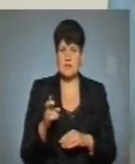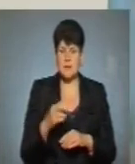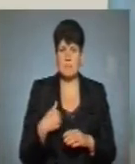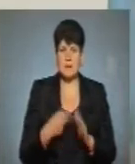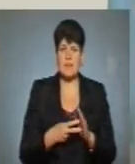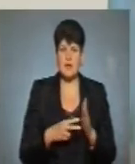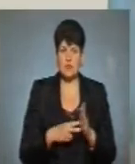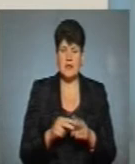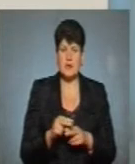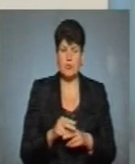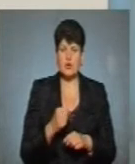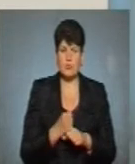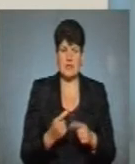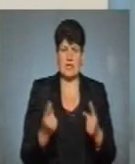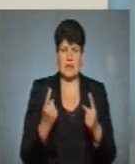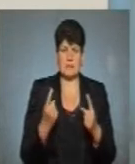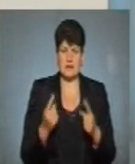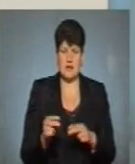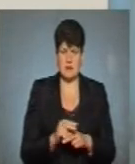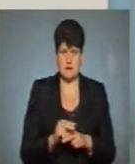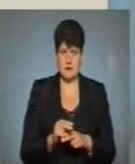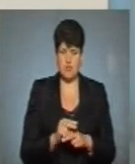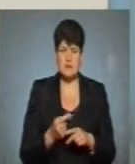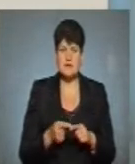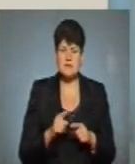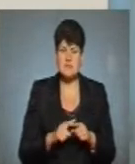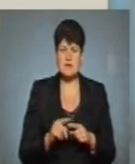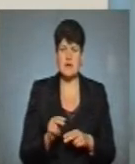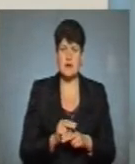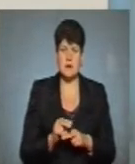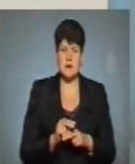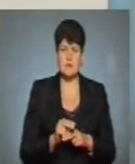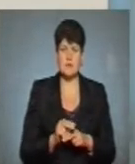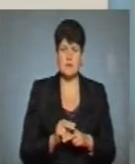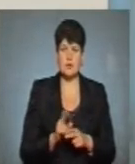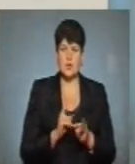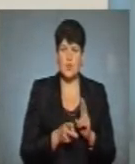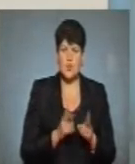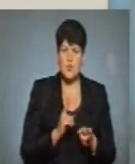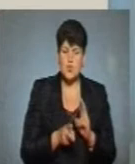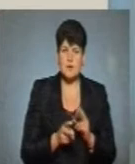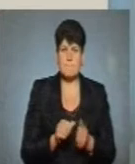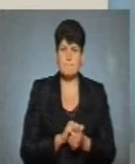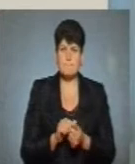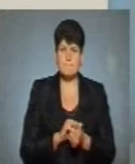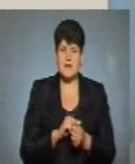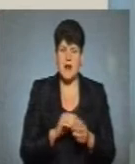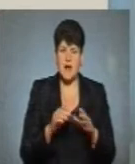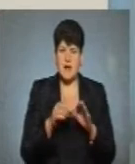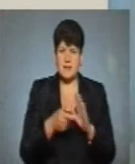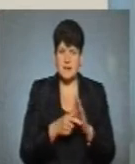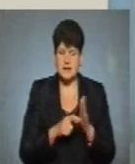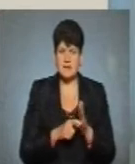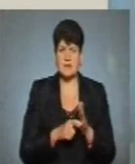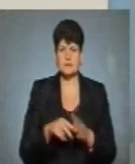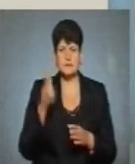планували ремонтні роботи, капітальні ремонти. Це і ремонт кухонь, пралень,